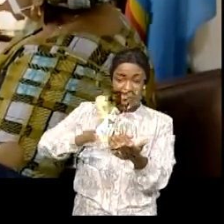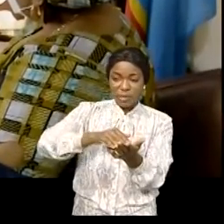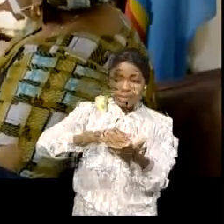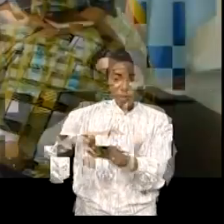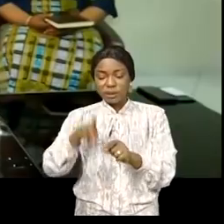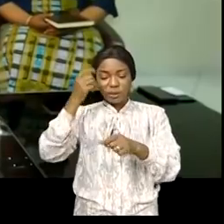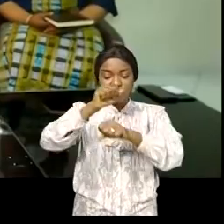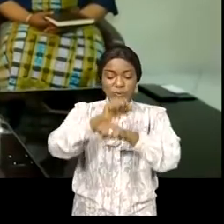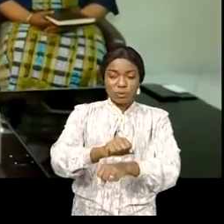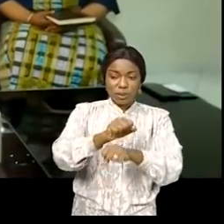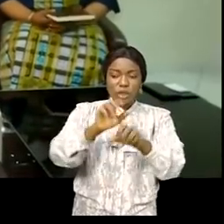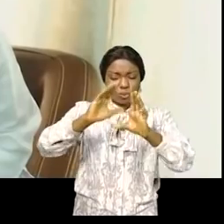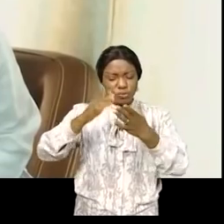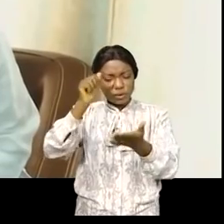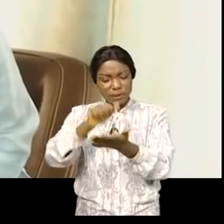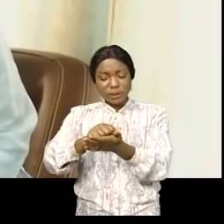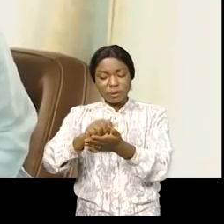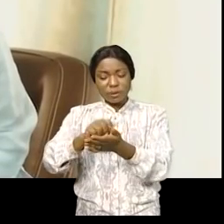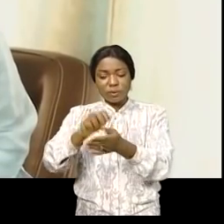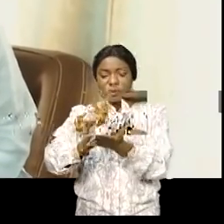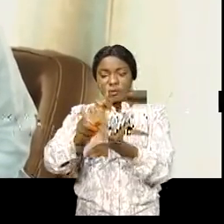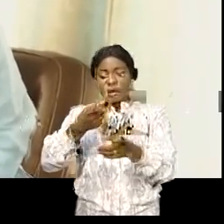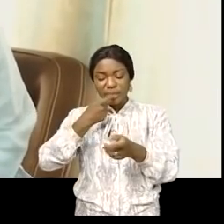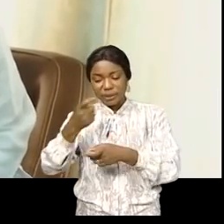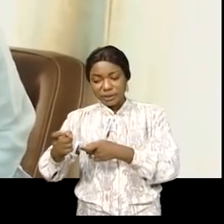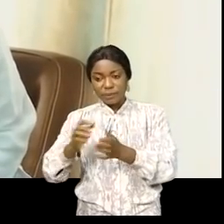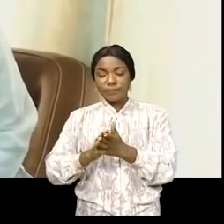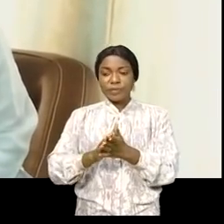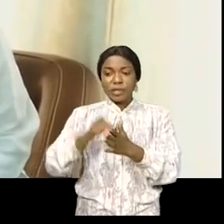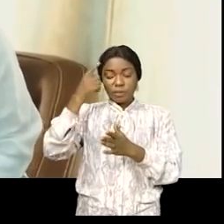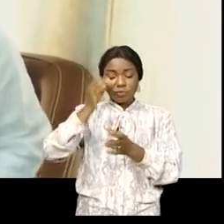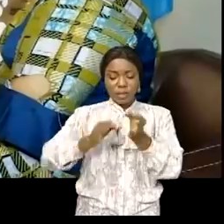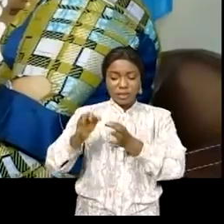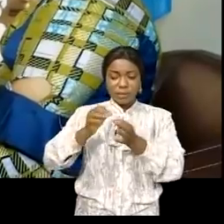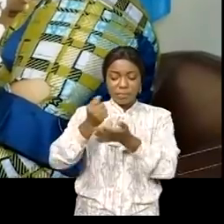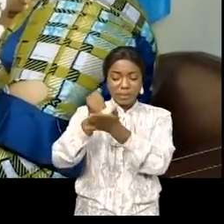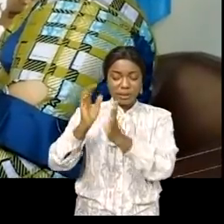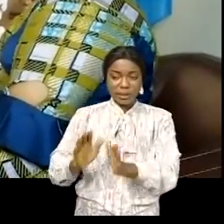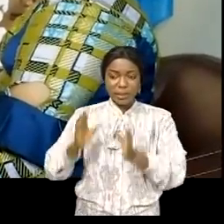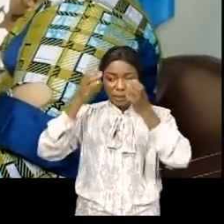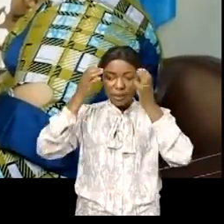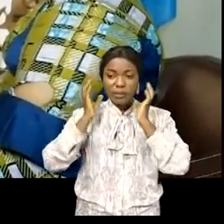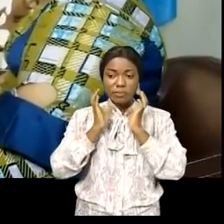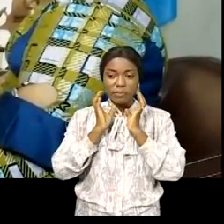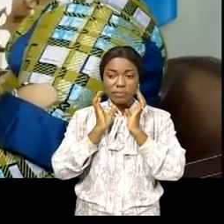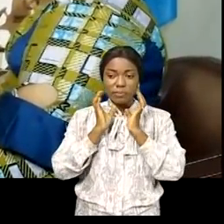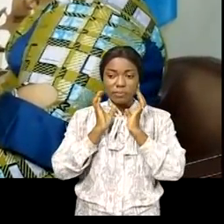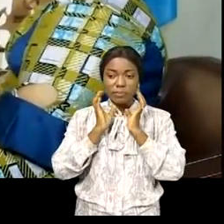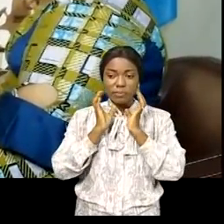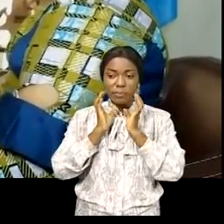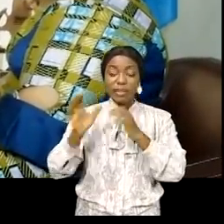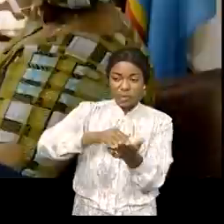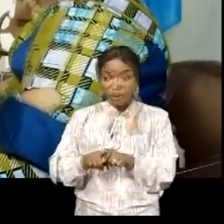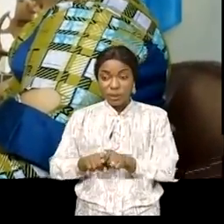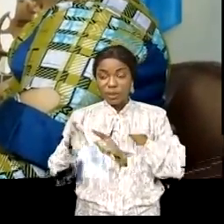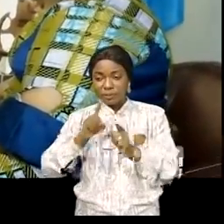les congolaises sont au rendez-vous, a souligné Eva Yelena Silva, ambassadrice extraordinaire et plénipotentiaire